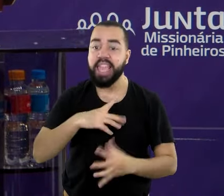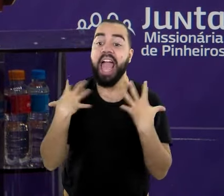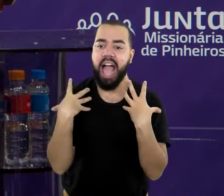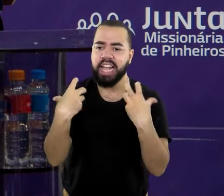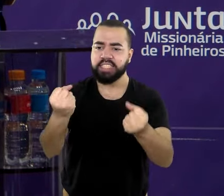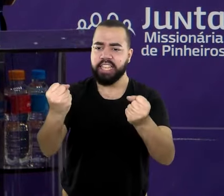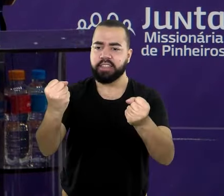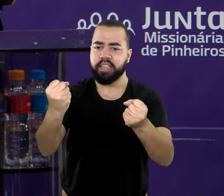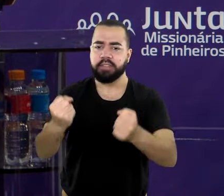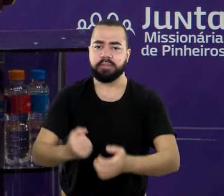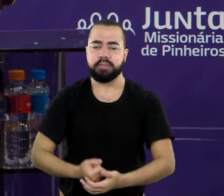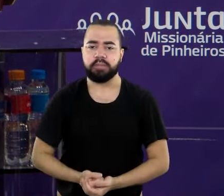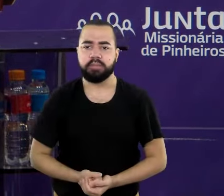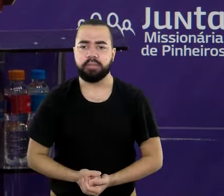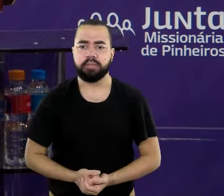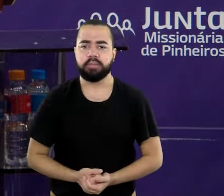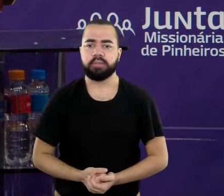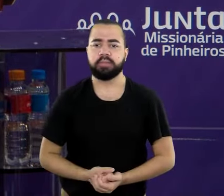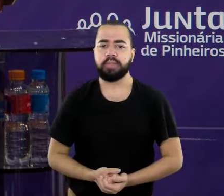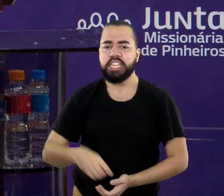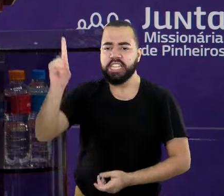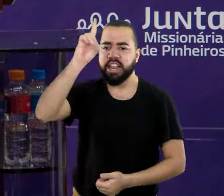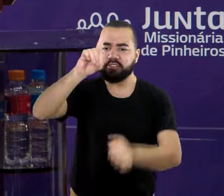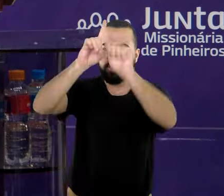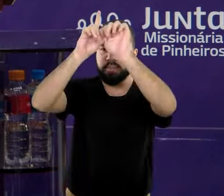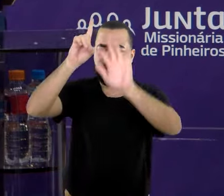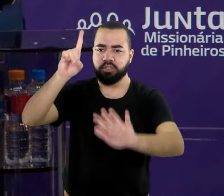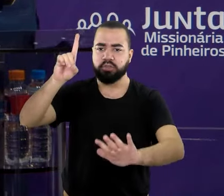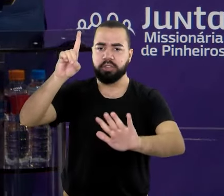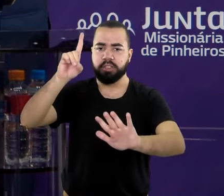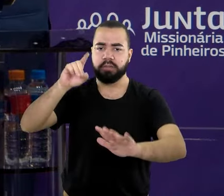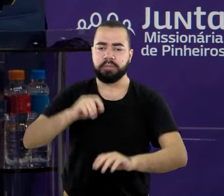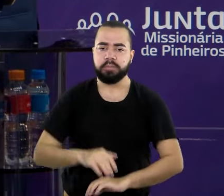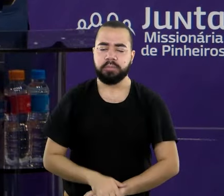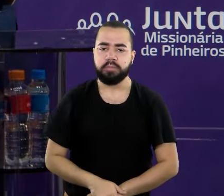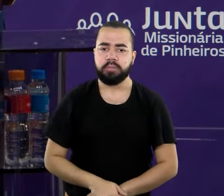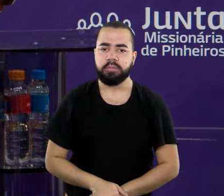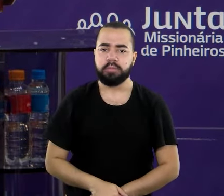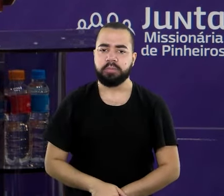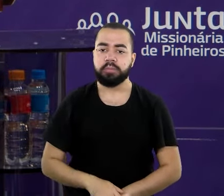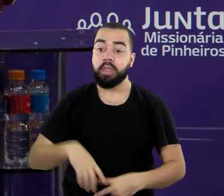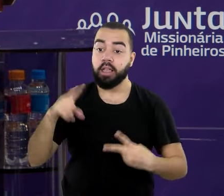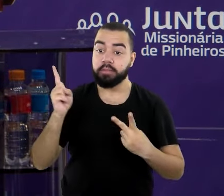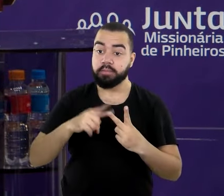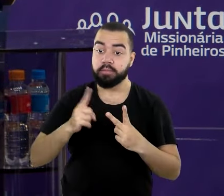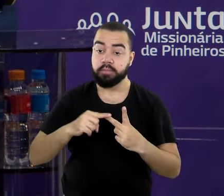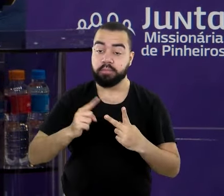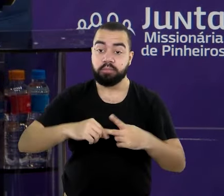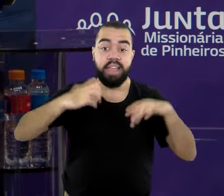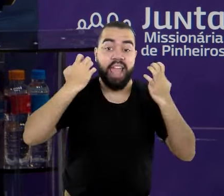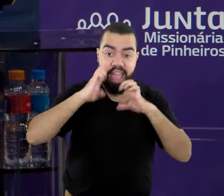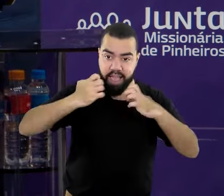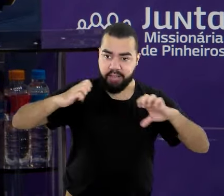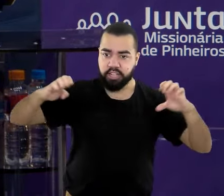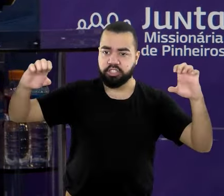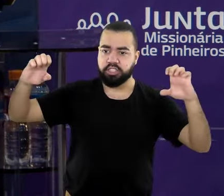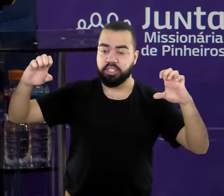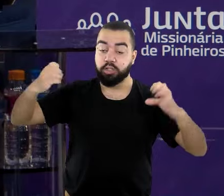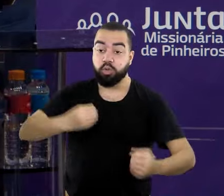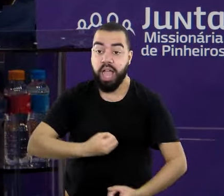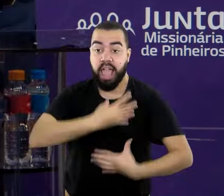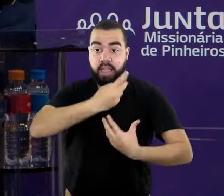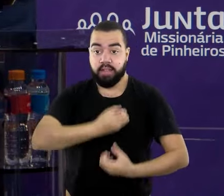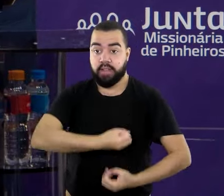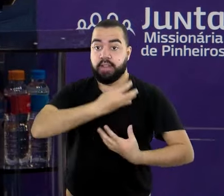두 번째는 전도하며 샬롬 부흥하라 하셨습니다. E segundo, evangelizando tenha avivamento Shalom. 요한복음